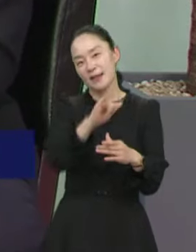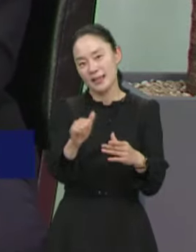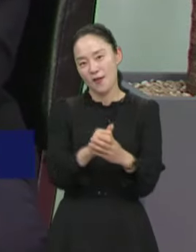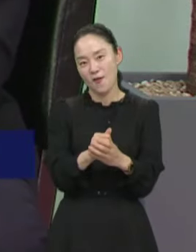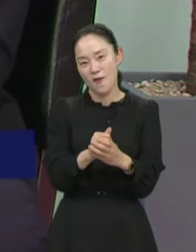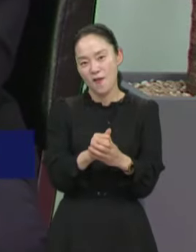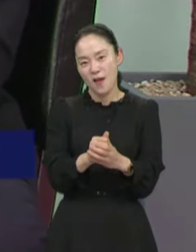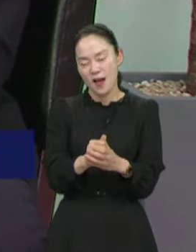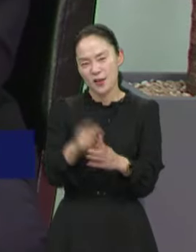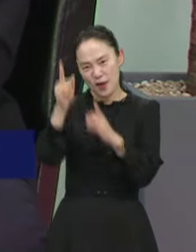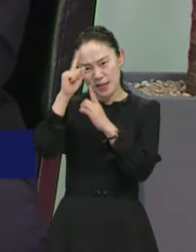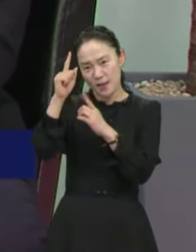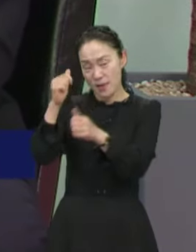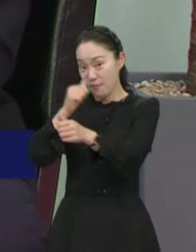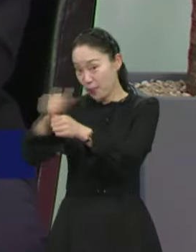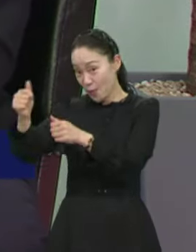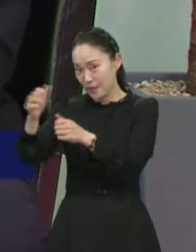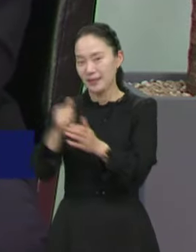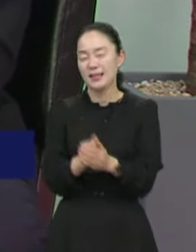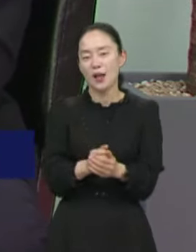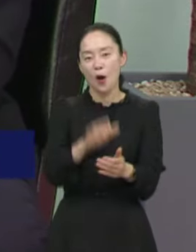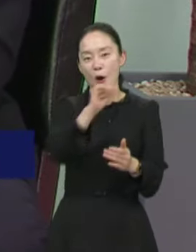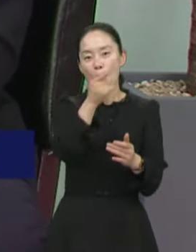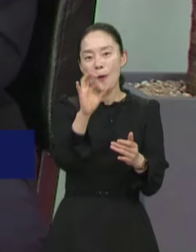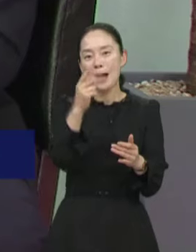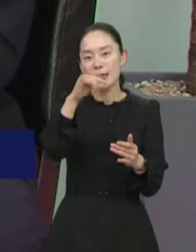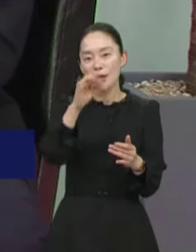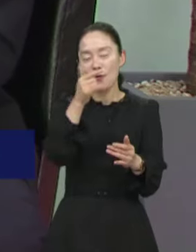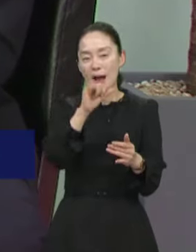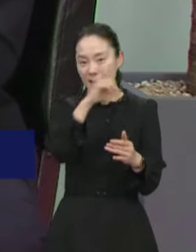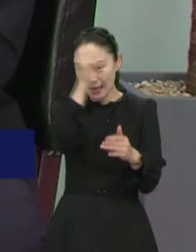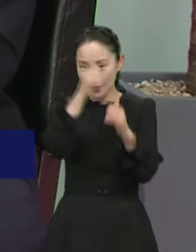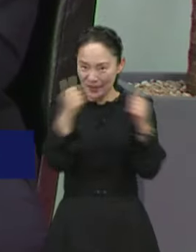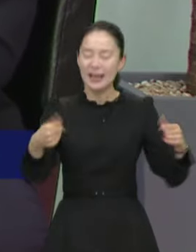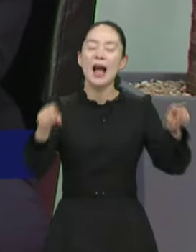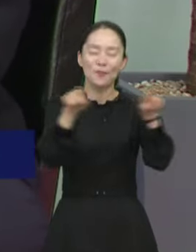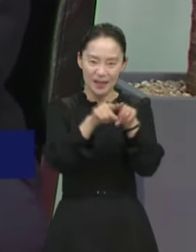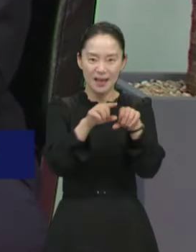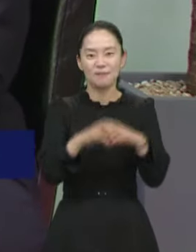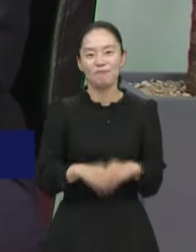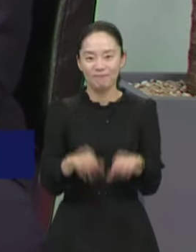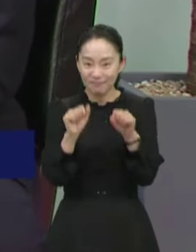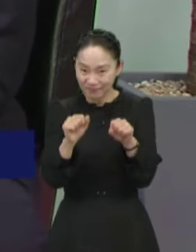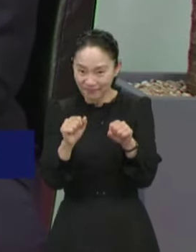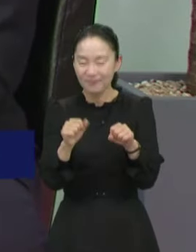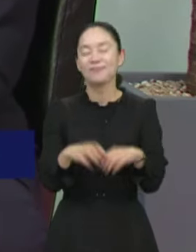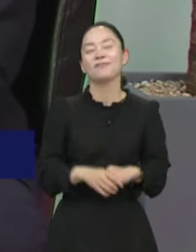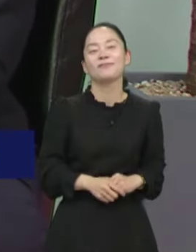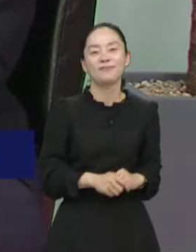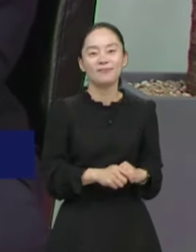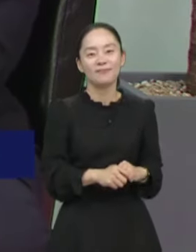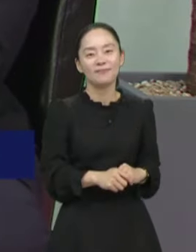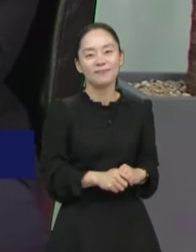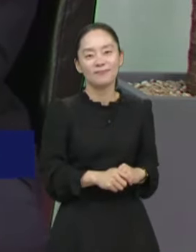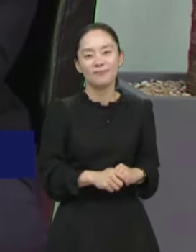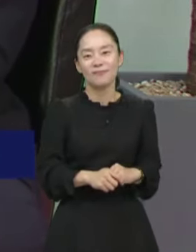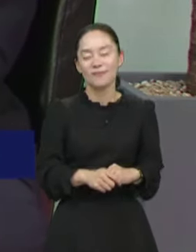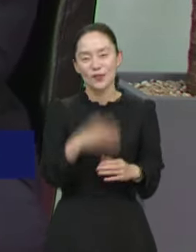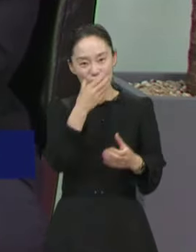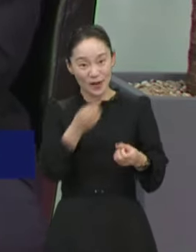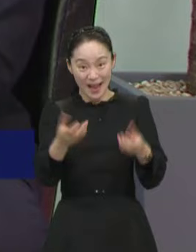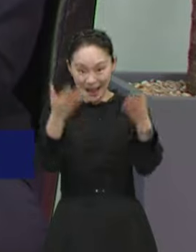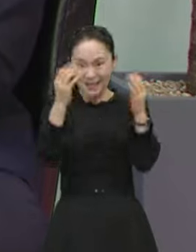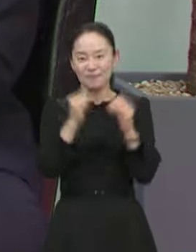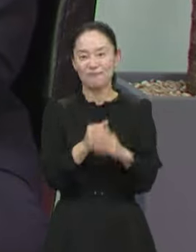정치거물 이상민 위원을 꺾은 황정아 당선인과 함께하겠습니다 입니다 안녕하십니까 안녕하십니까 예 우선